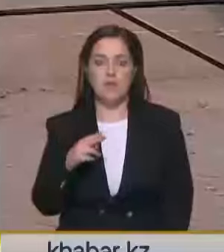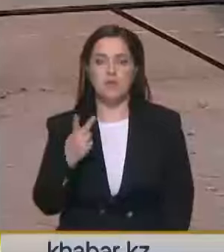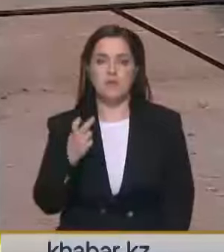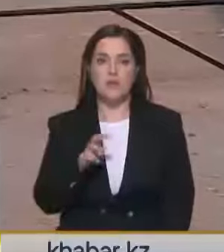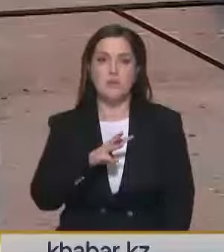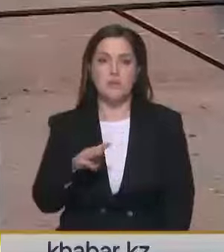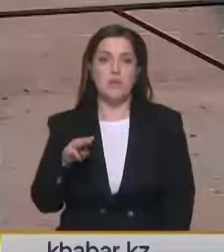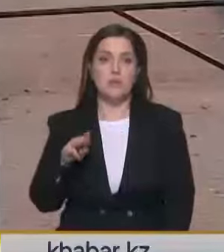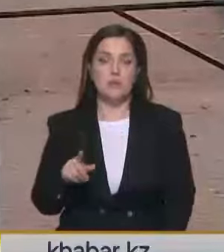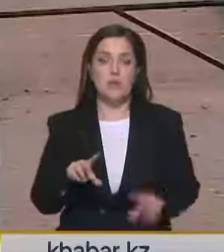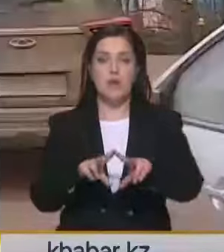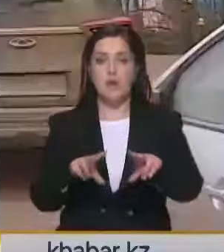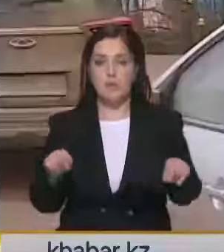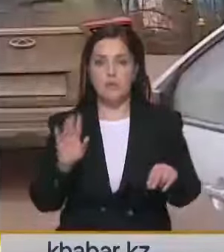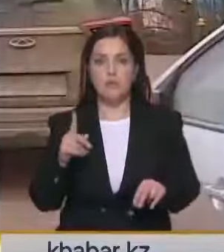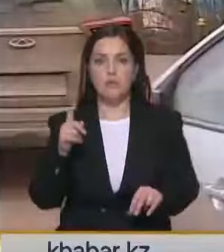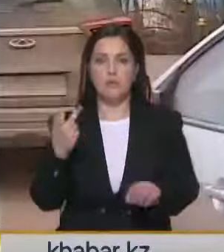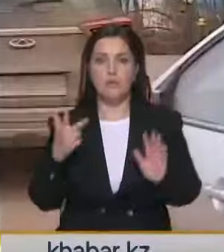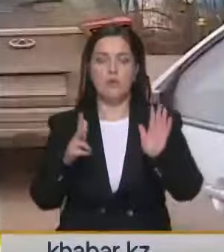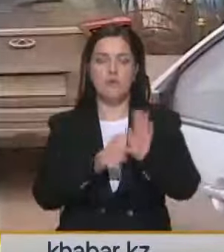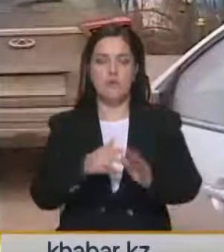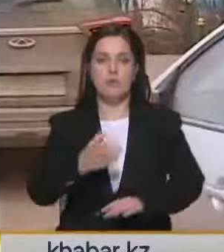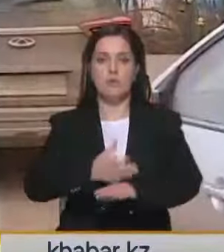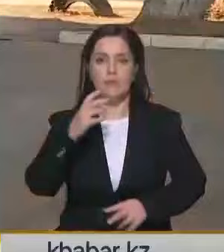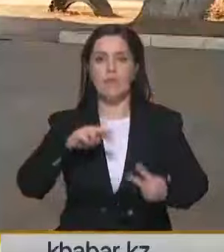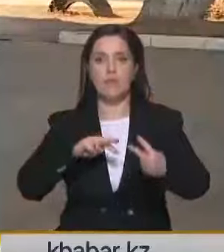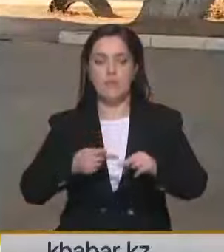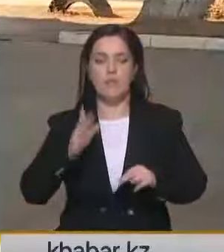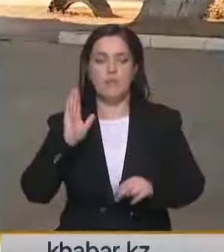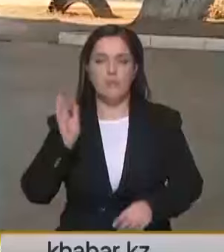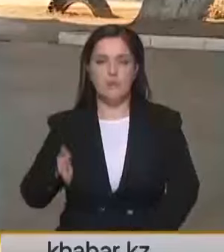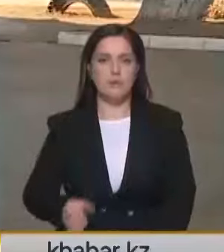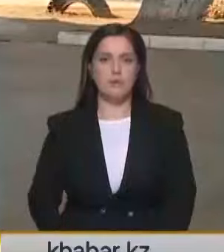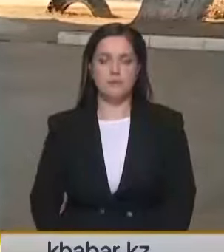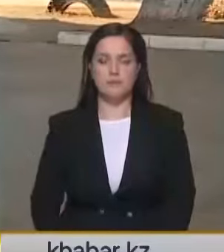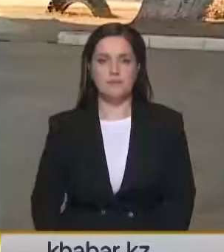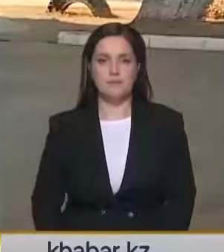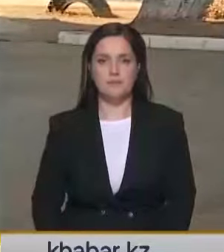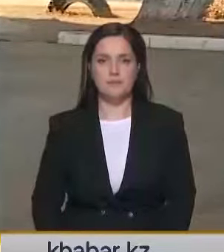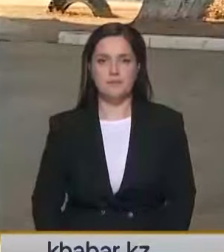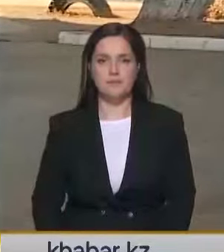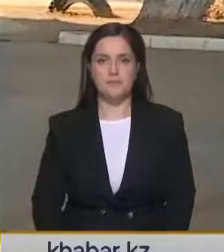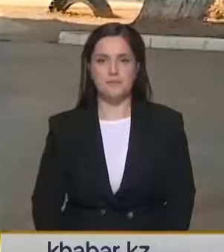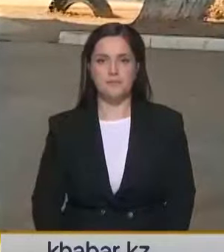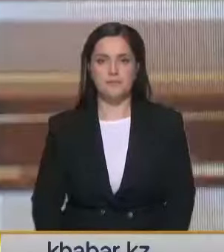В регионе обещают заменить 138 подъемных механизмов. Наталья Салькова, Надин Молдабеков, Актобе,